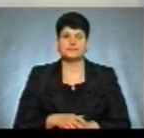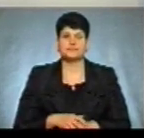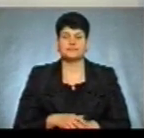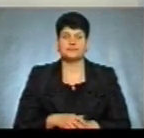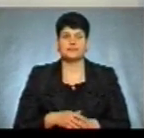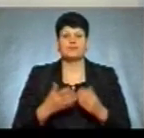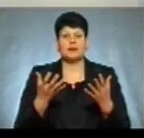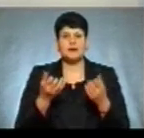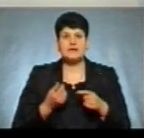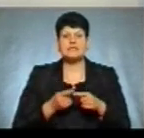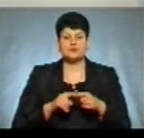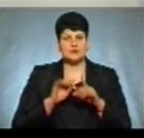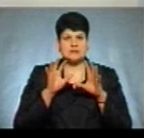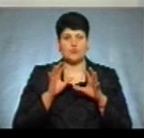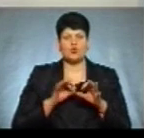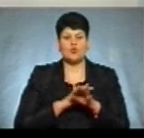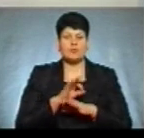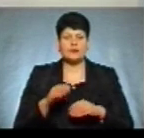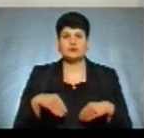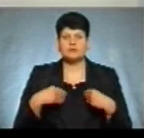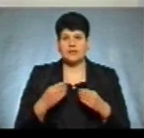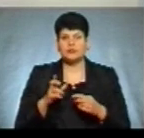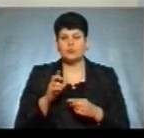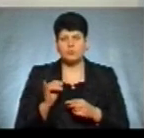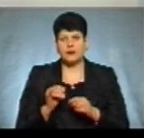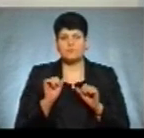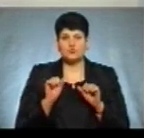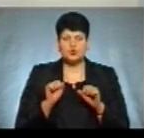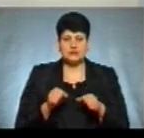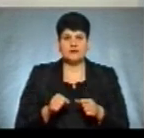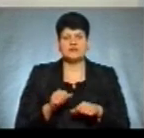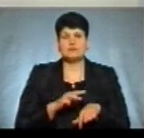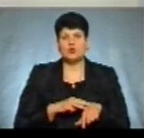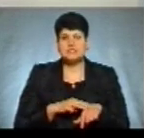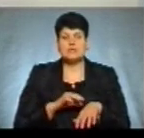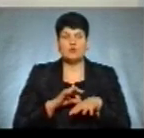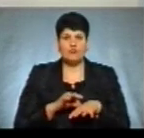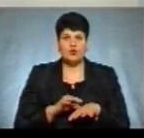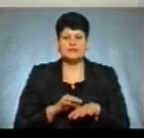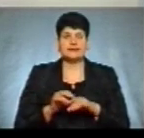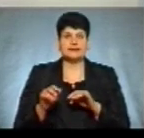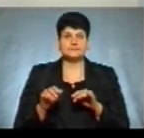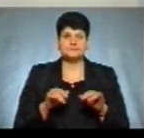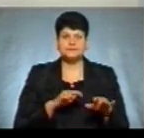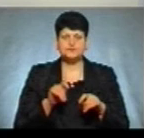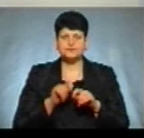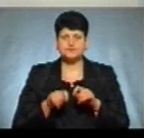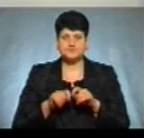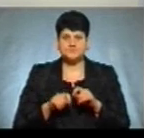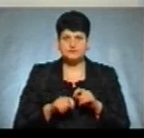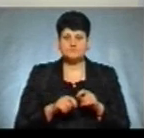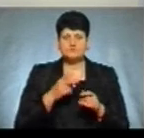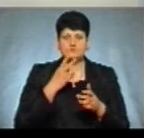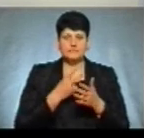Прийняття цього законопроекту дало би можливість поліції проводити негласні слідчі дії і документувати такі злочини.